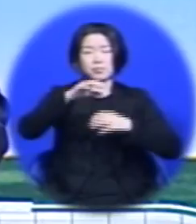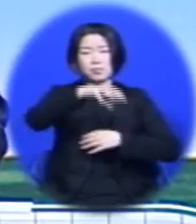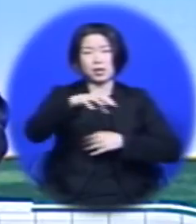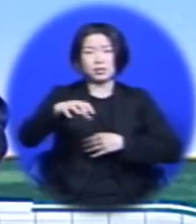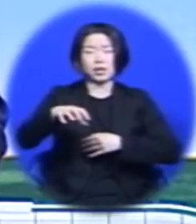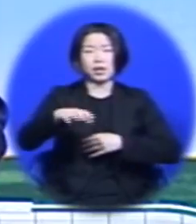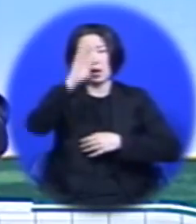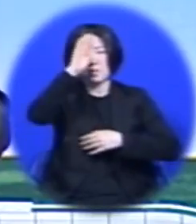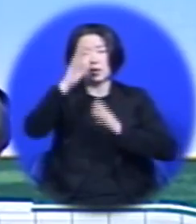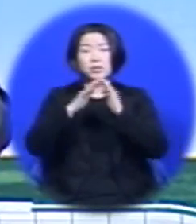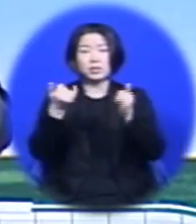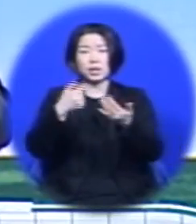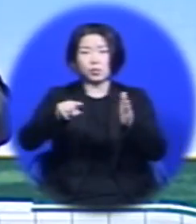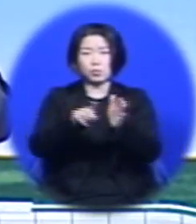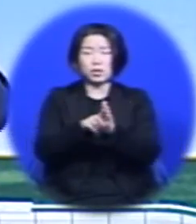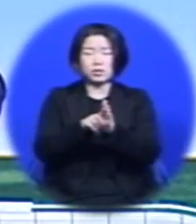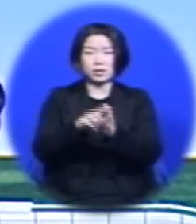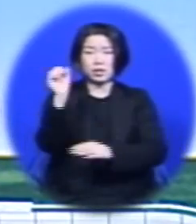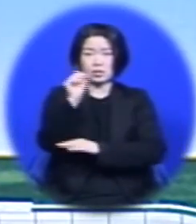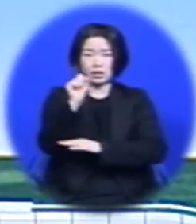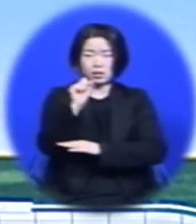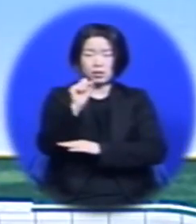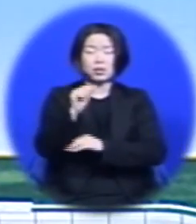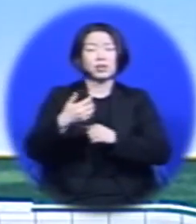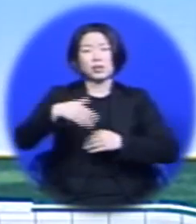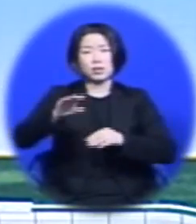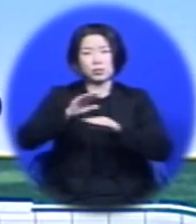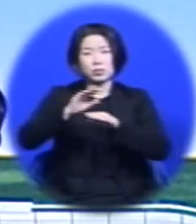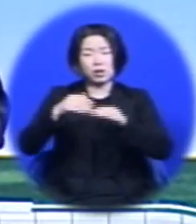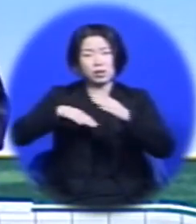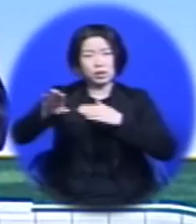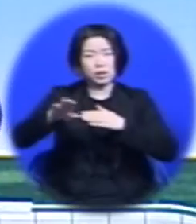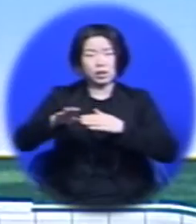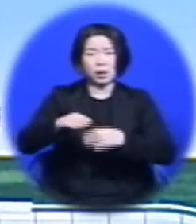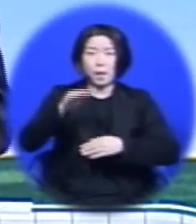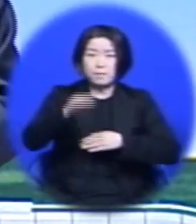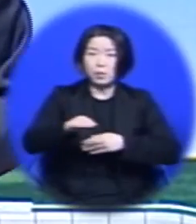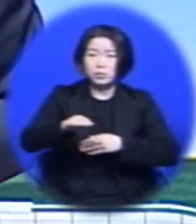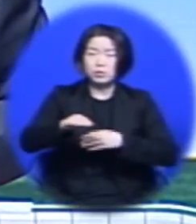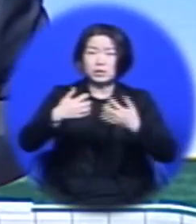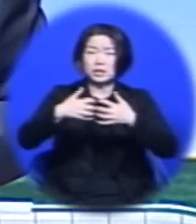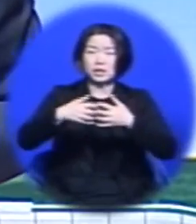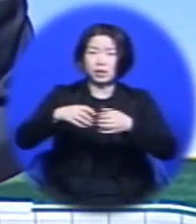병든 자들을 돌 보려고 왜 차를 타고 가다가 브레이크 파 이 어 리 일어나서